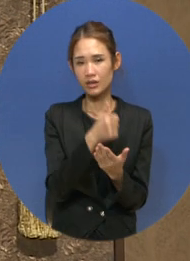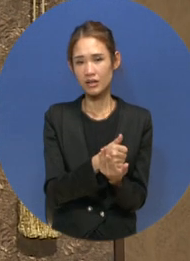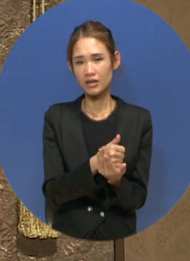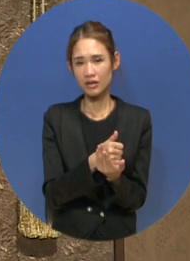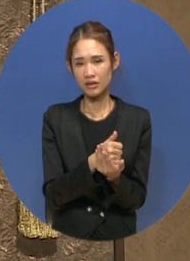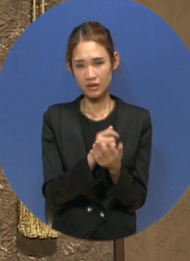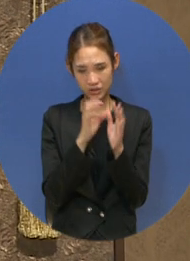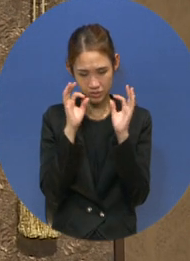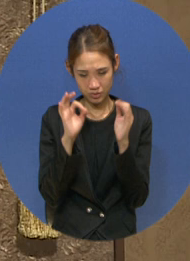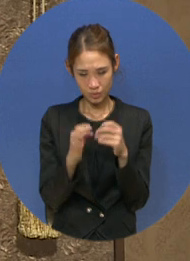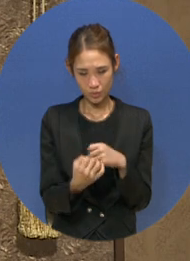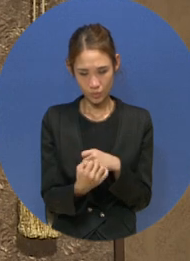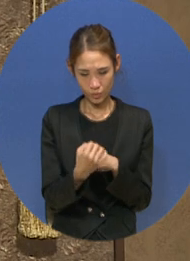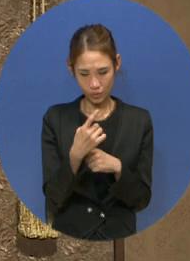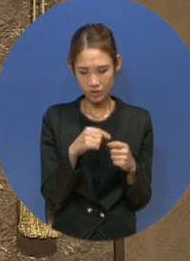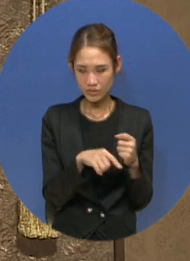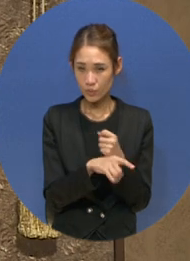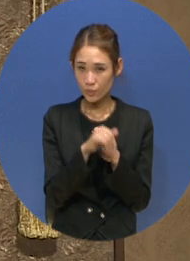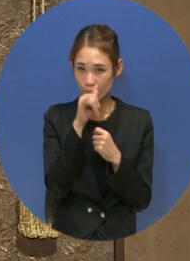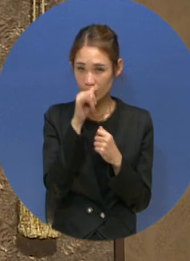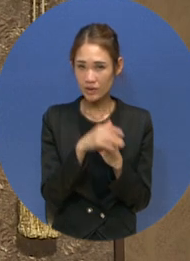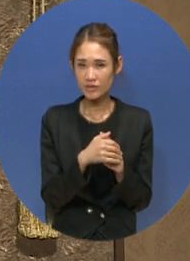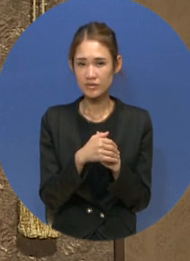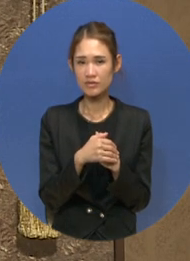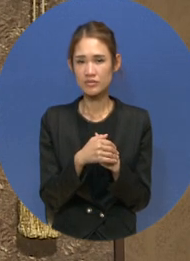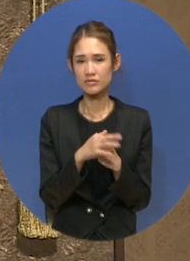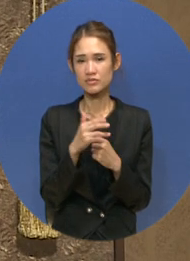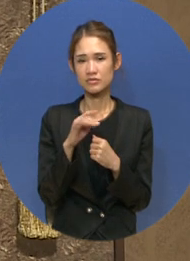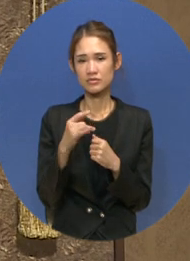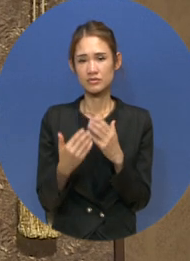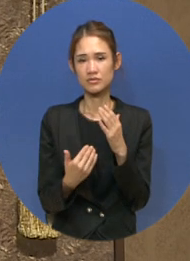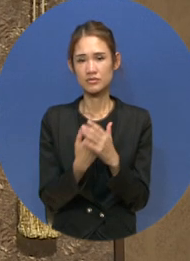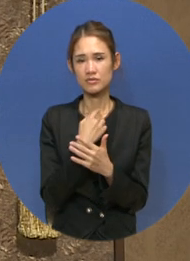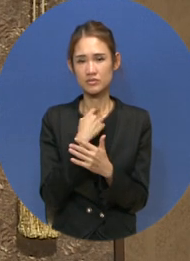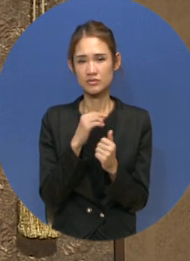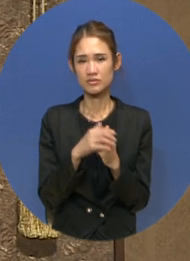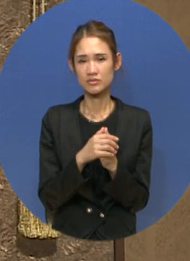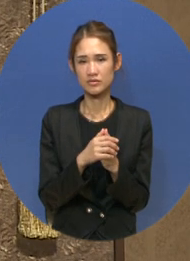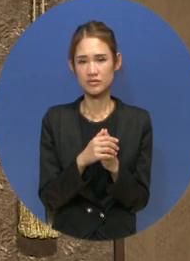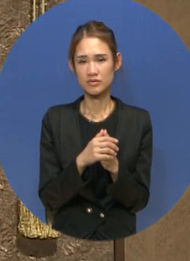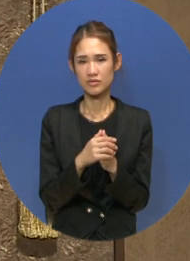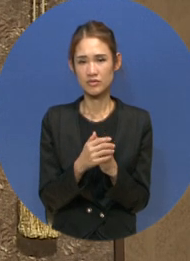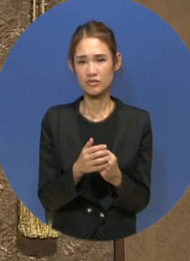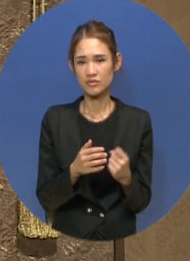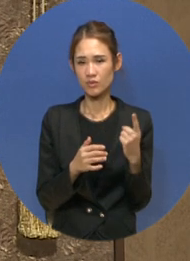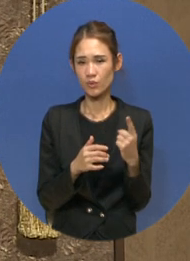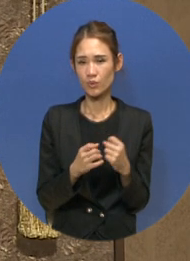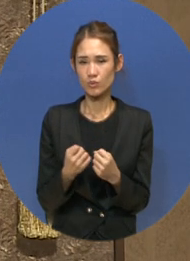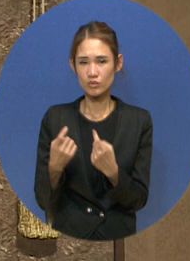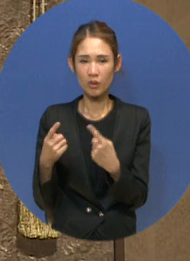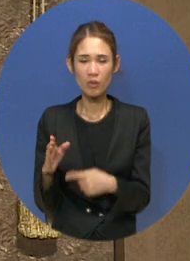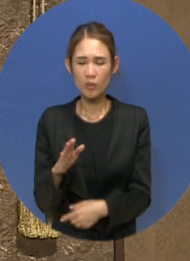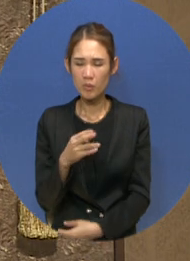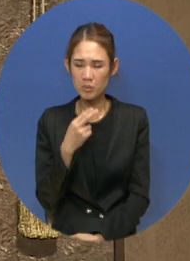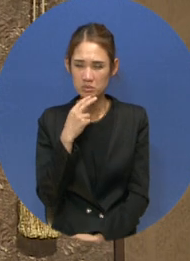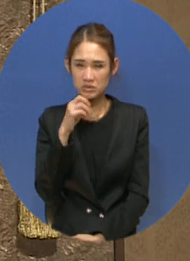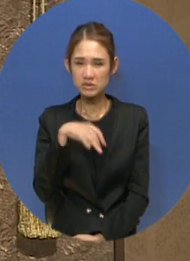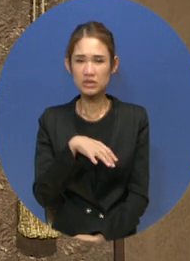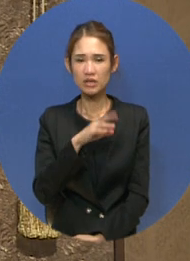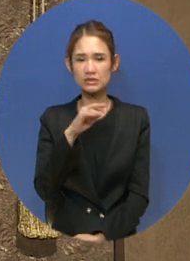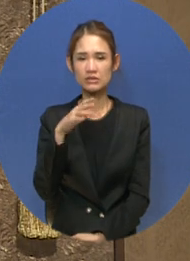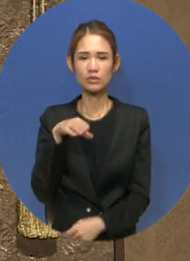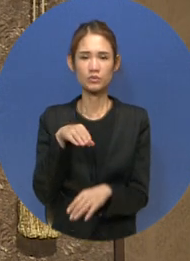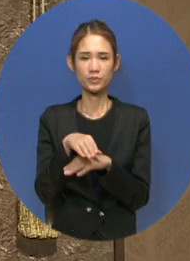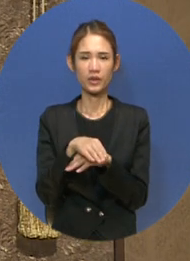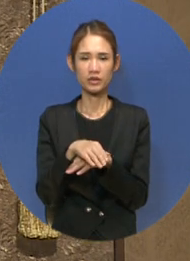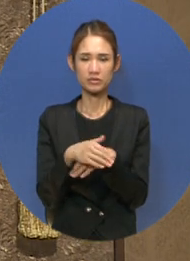범죄학에서 볼 때 원인과 동기가 있는데 이 지전파 사건을 일으켰던 그들은 원인과 동기가 없이 그랜저 승용차를